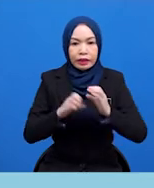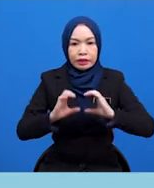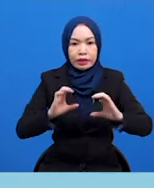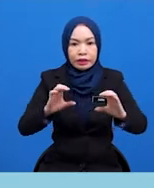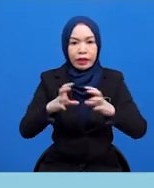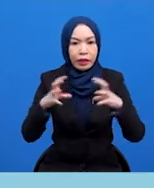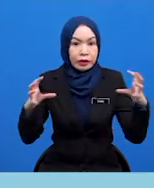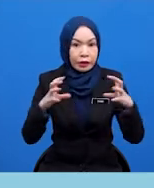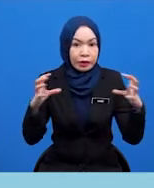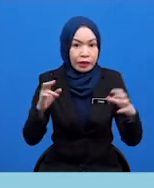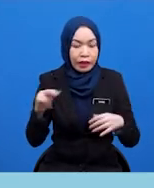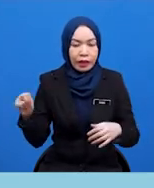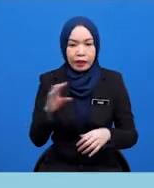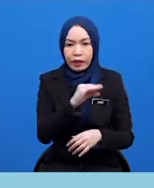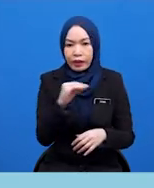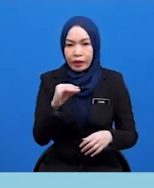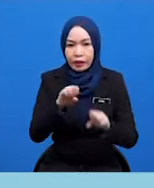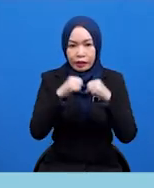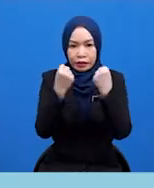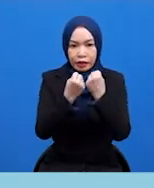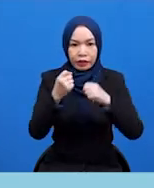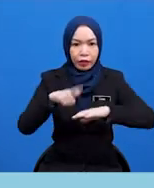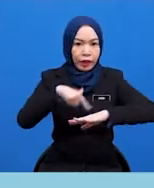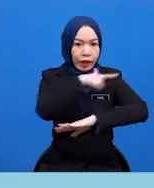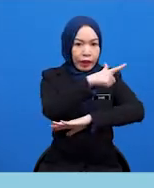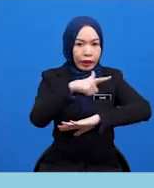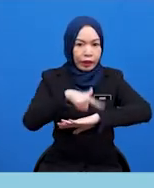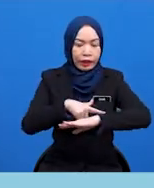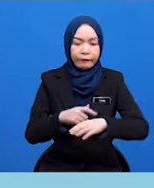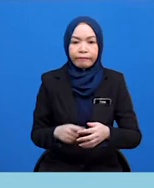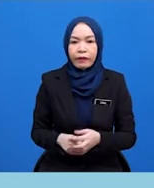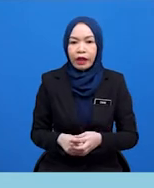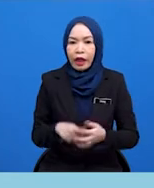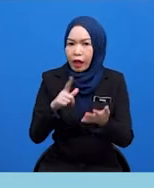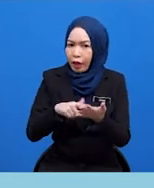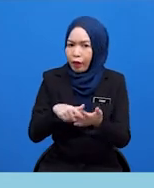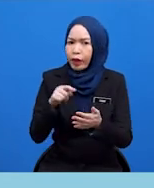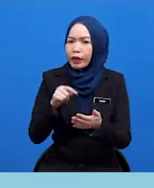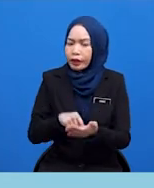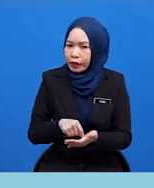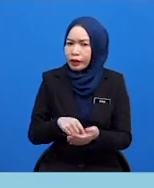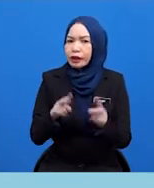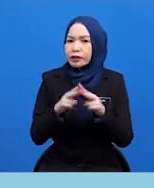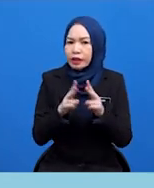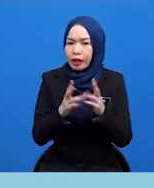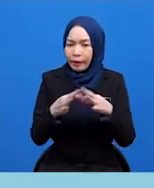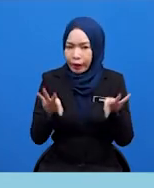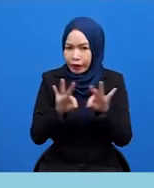sektor peladangan. Laporan EIA ini penting bagi menilai